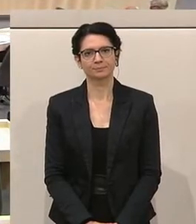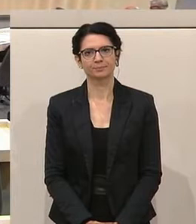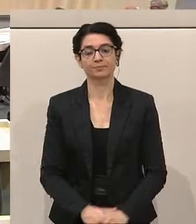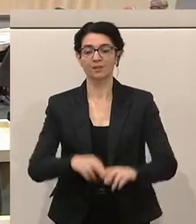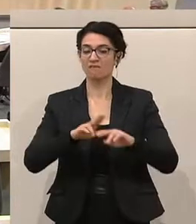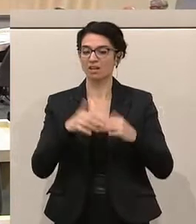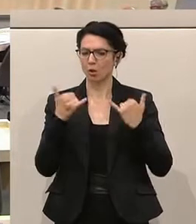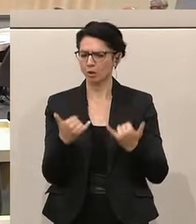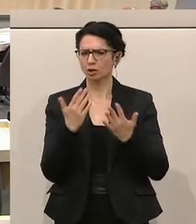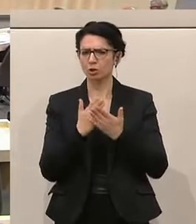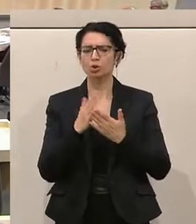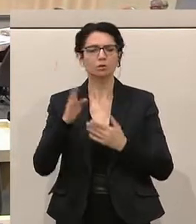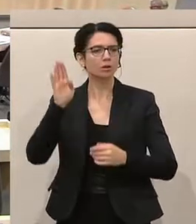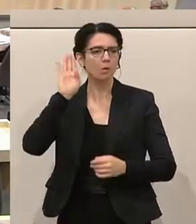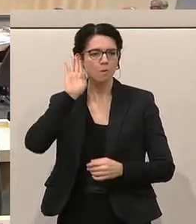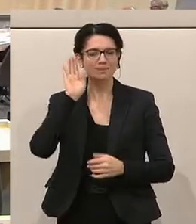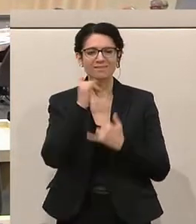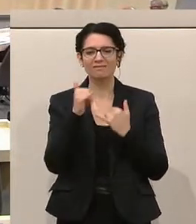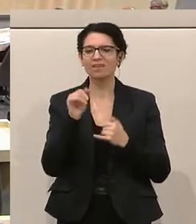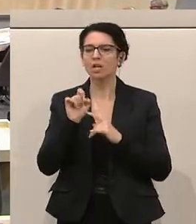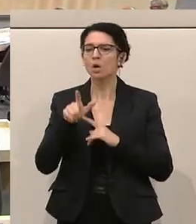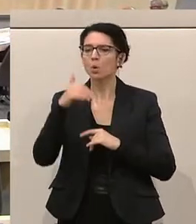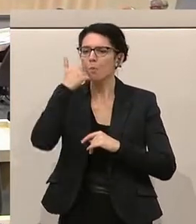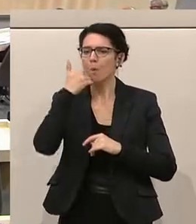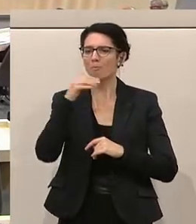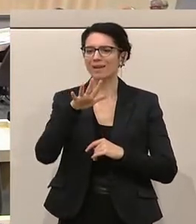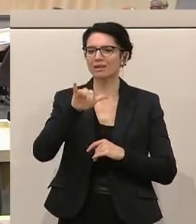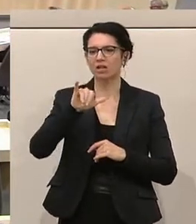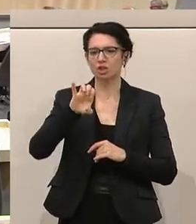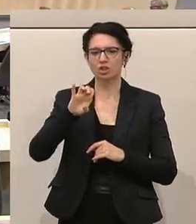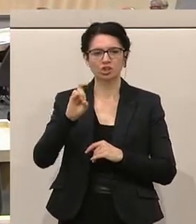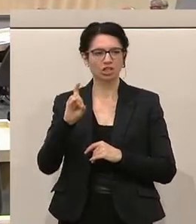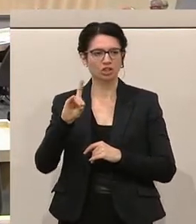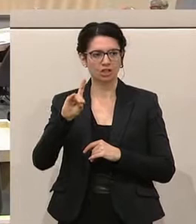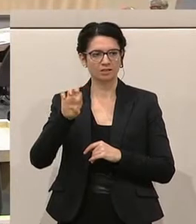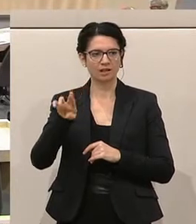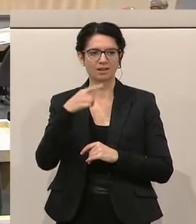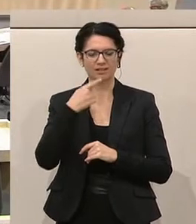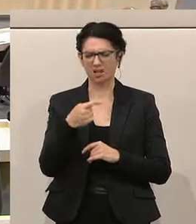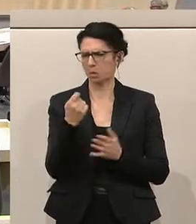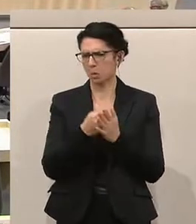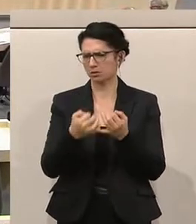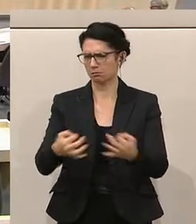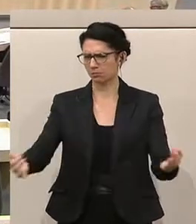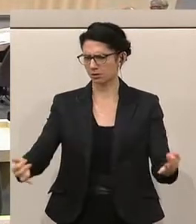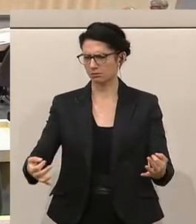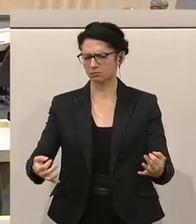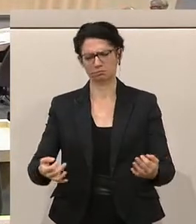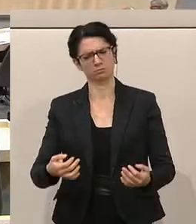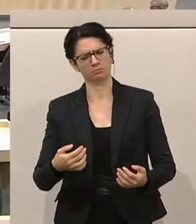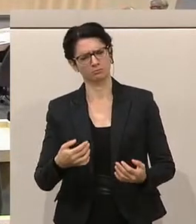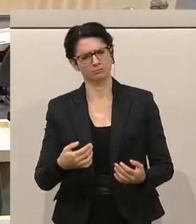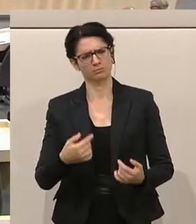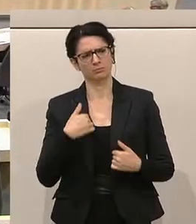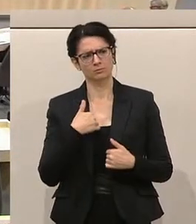Und wenn ich heute gehört habe, wie der Herr Klubobmann-Schieder gesagt hat, das kostet ja nichts, dann weiß